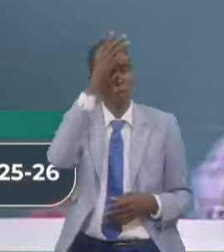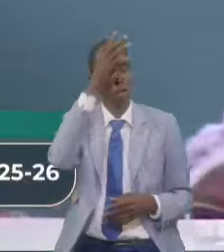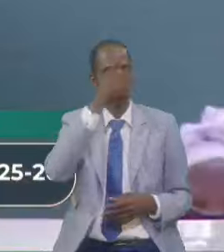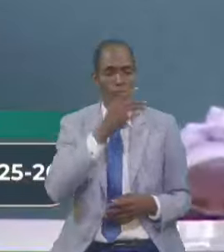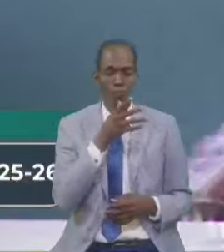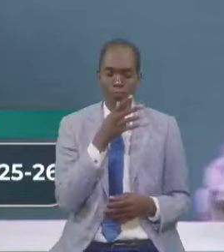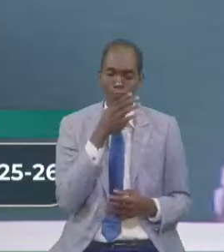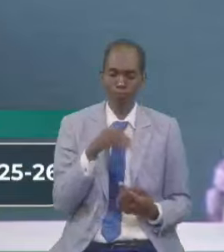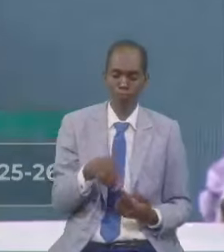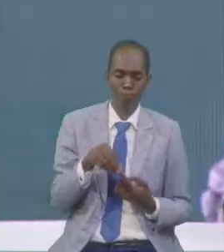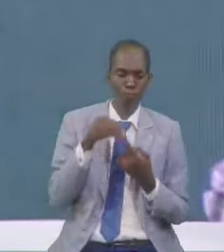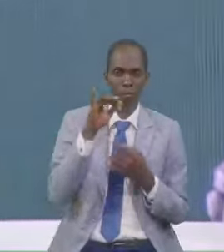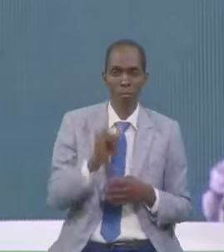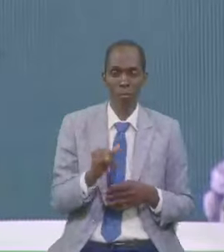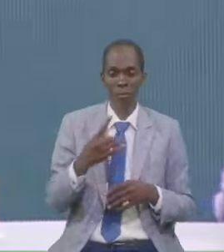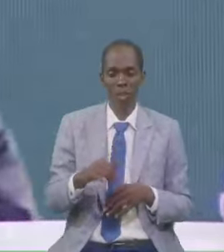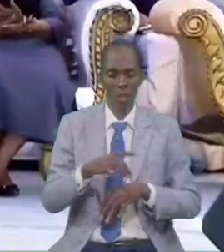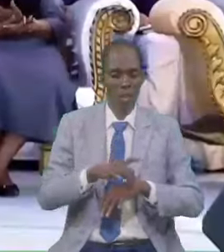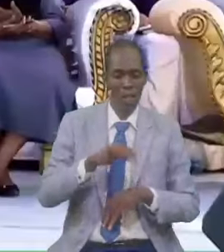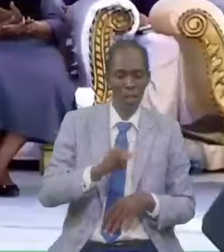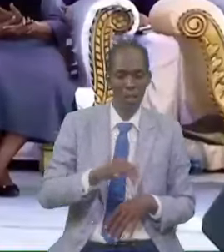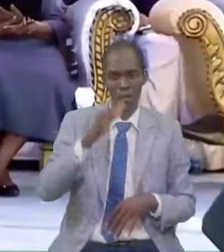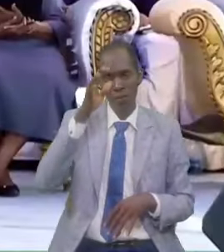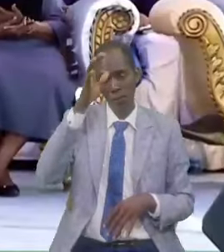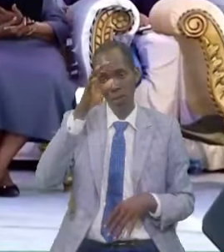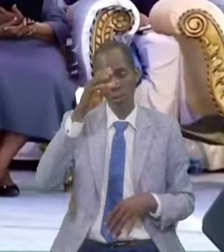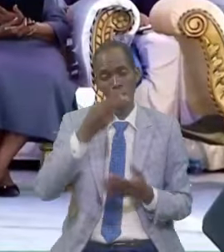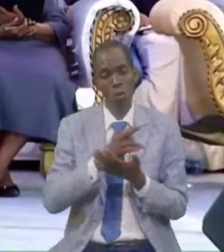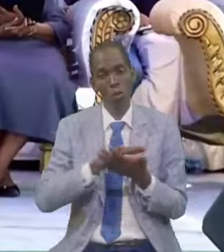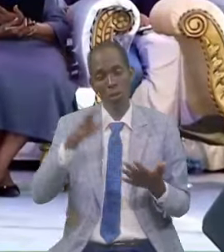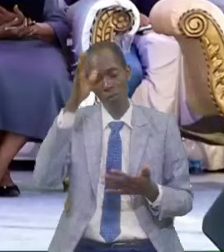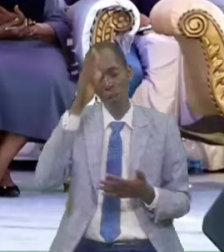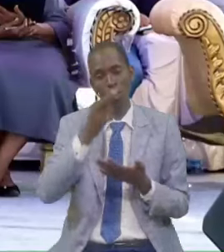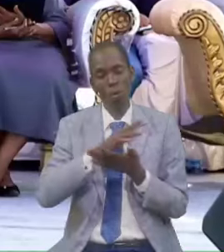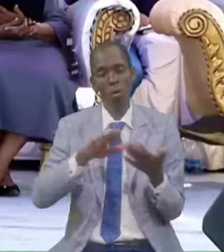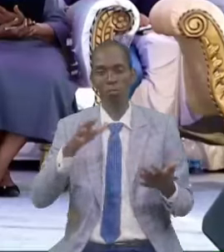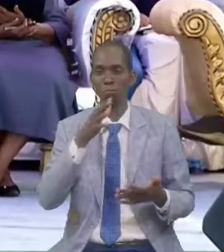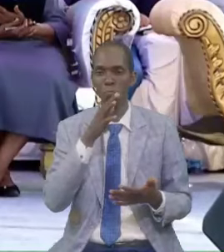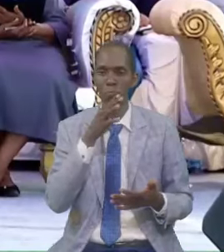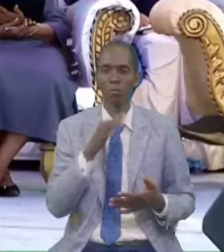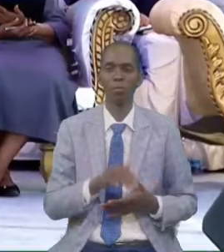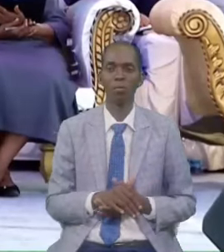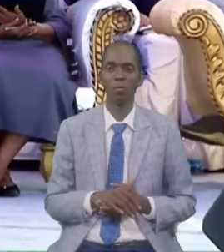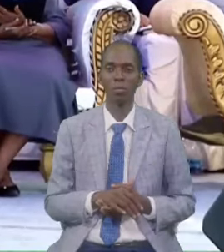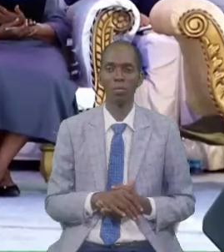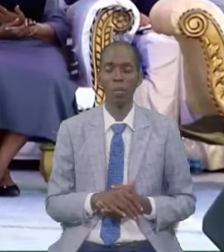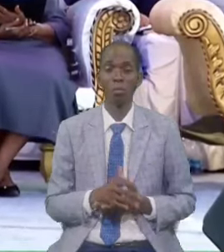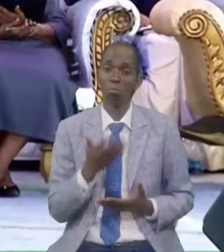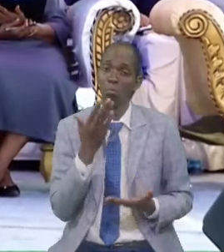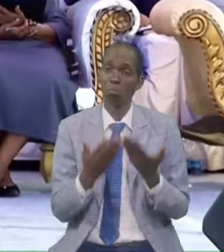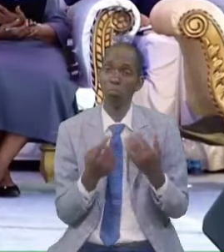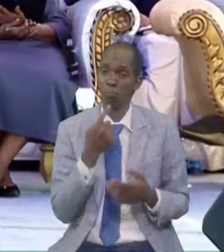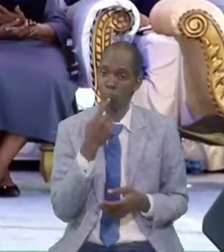godly father, the godly mother. తల్లి తండ్రి, మరి ముఖ్యంగా ఆత్మీయ తండ్రి, ఆత్మీయ తల్లి. During this